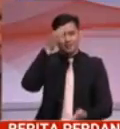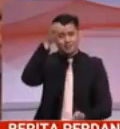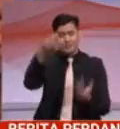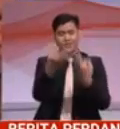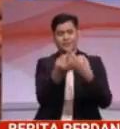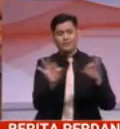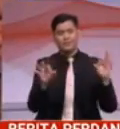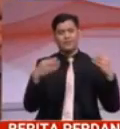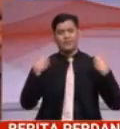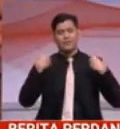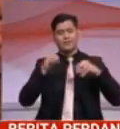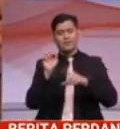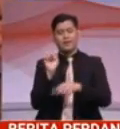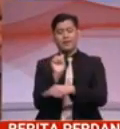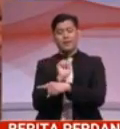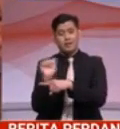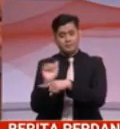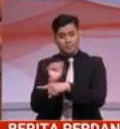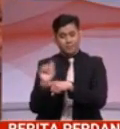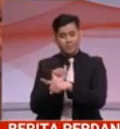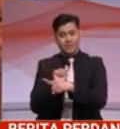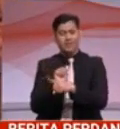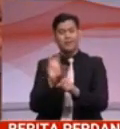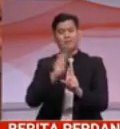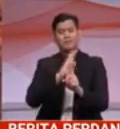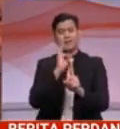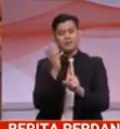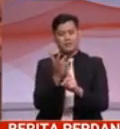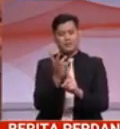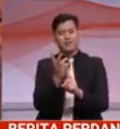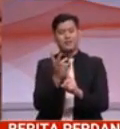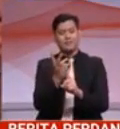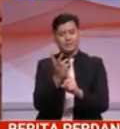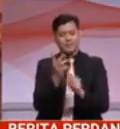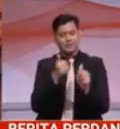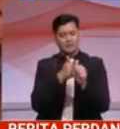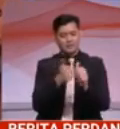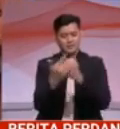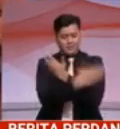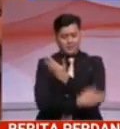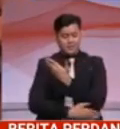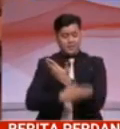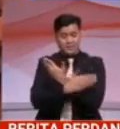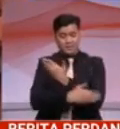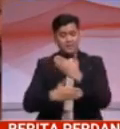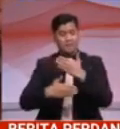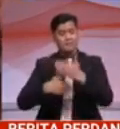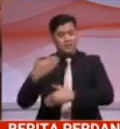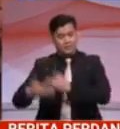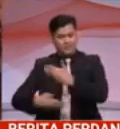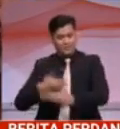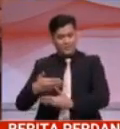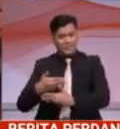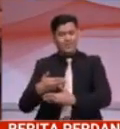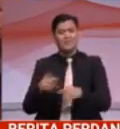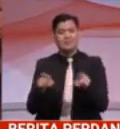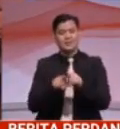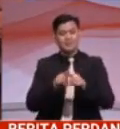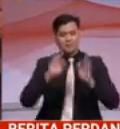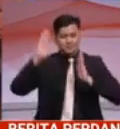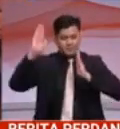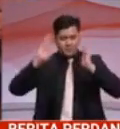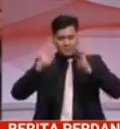tiket amalan kebajikan yang popular di beberapa negara maju turut mendapat perhatian di negara ini. Di Kelantan,